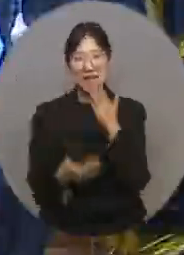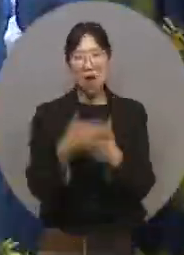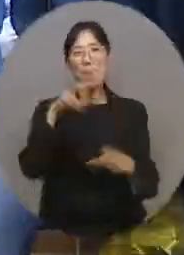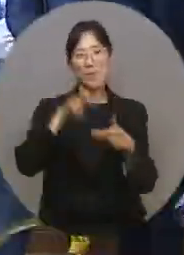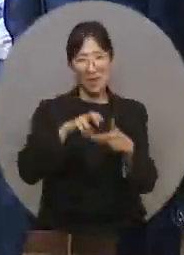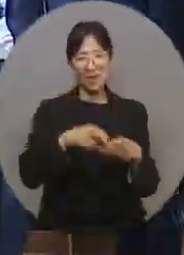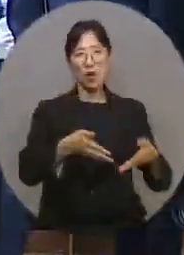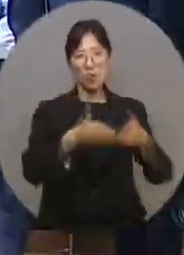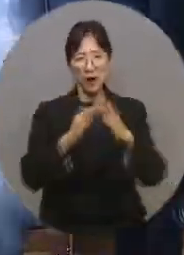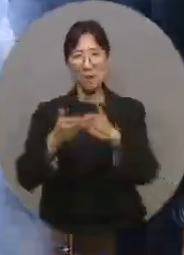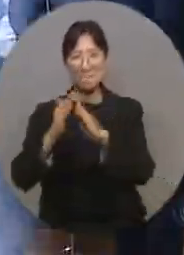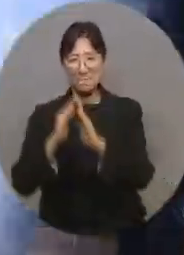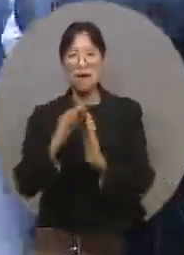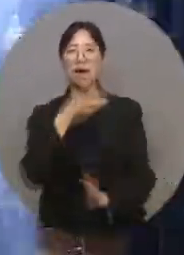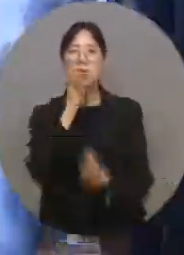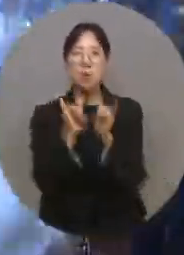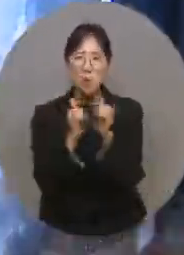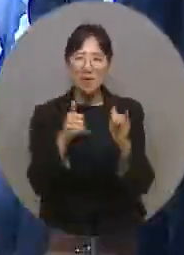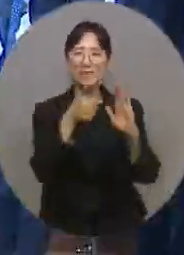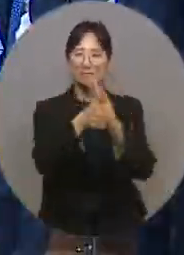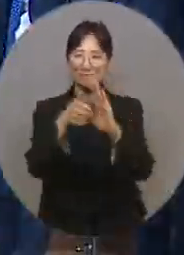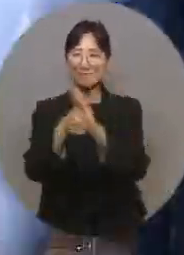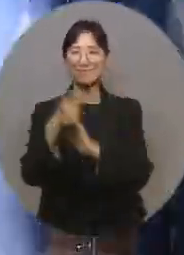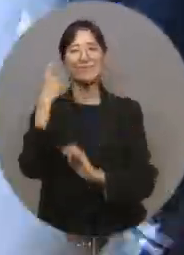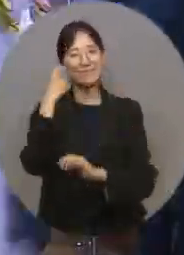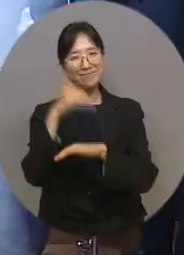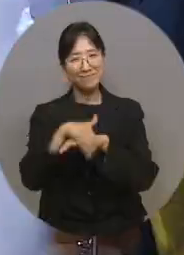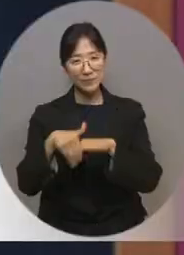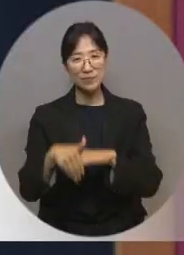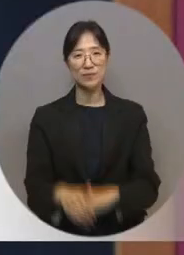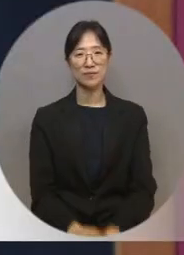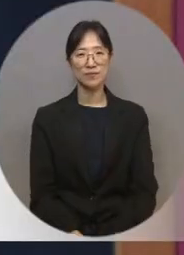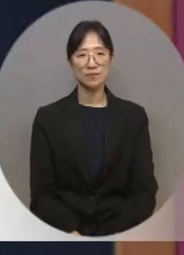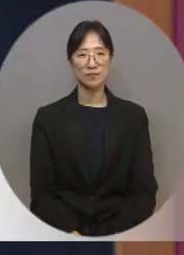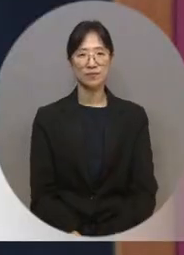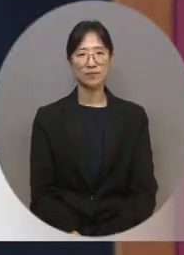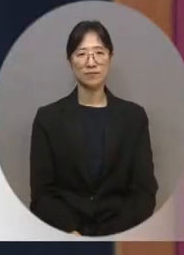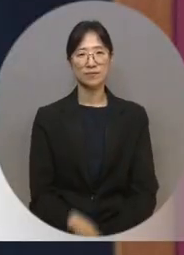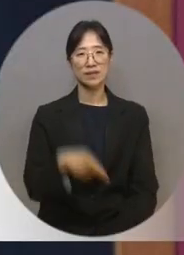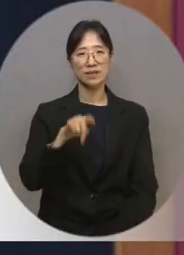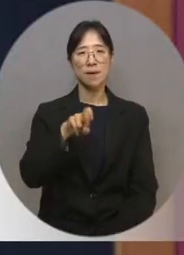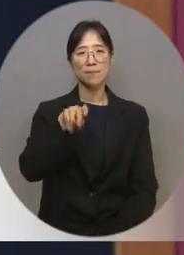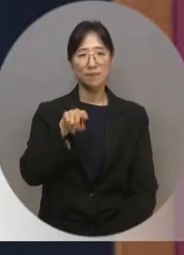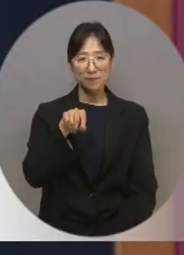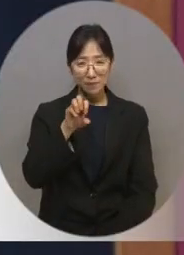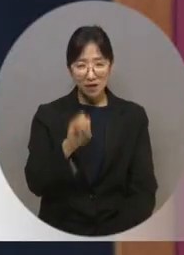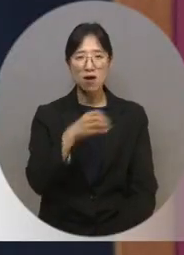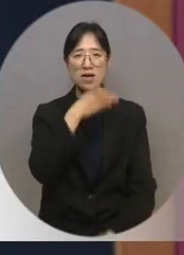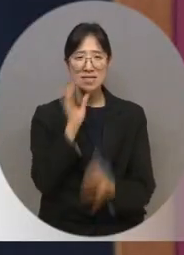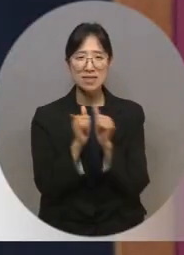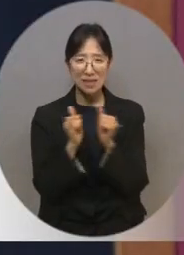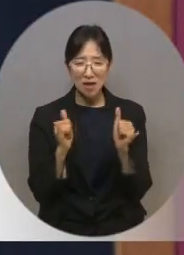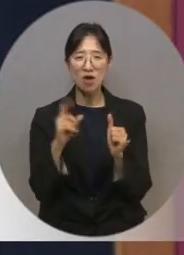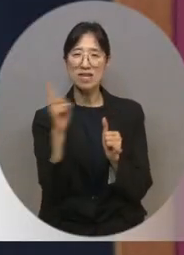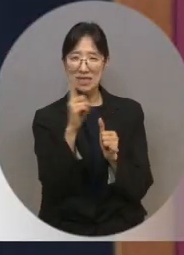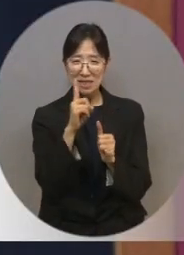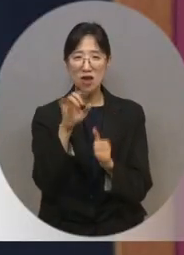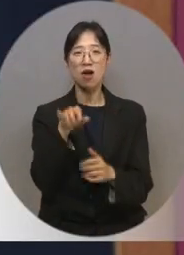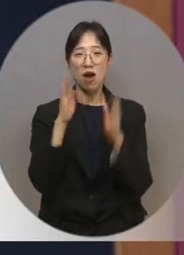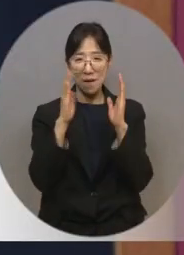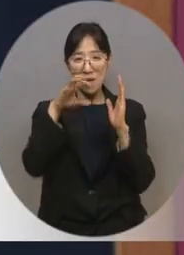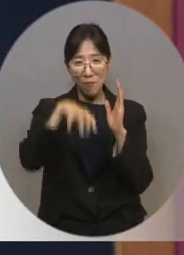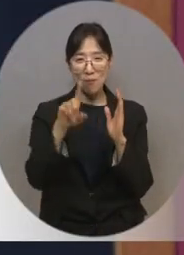순차적으로 설치하고 시니어들을 찾아갈 예정입니다. 삼성 시니어 디지털 아카데미는 시니어